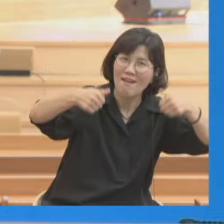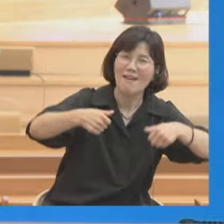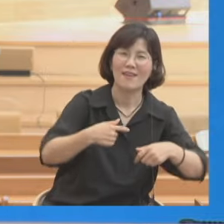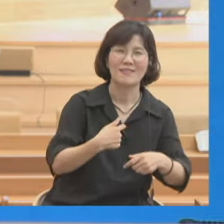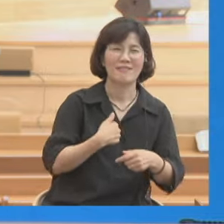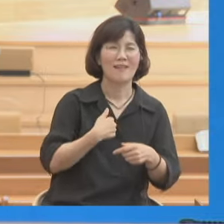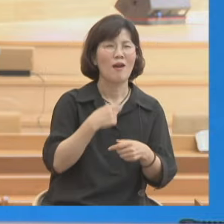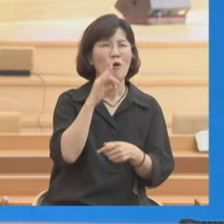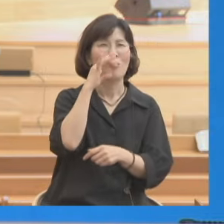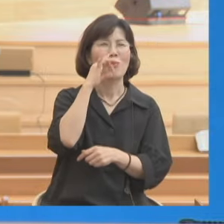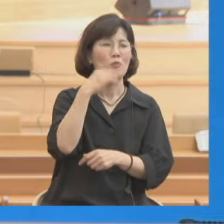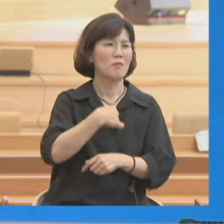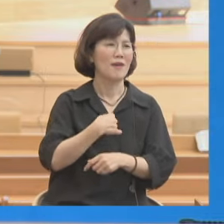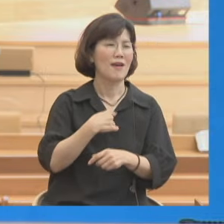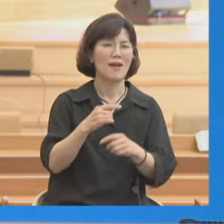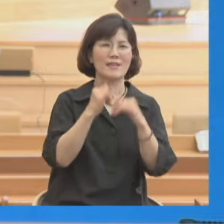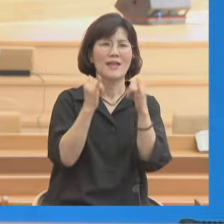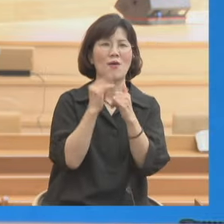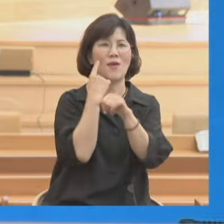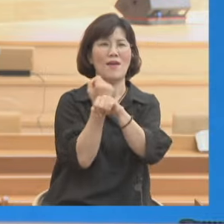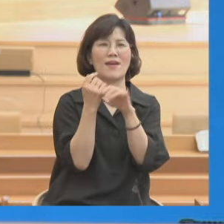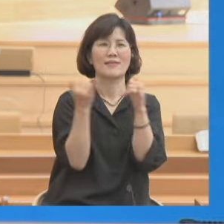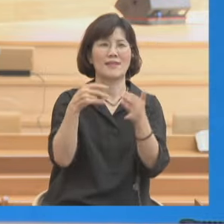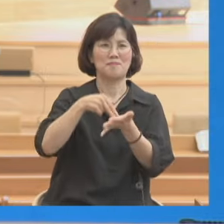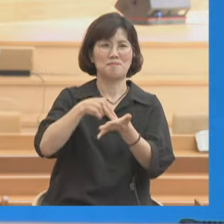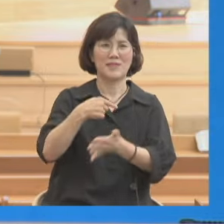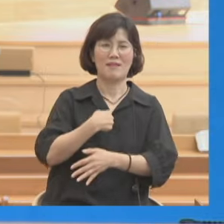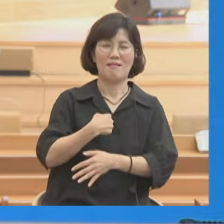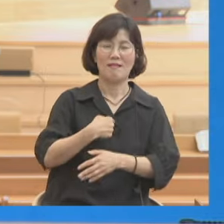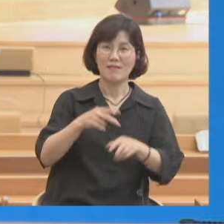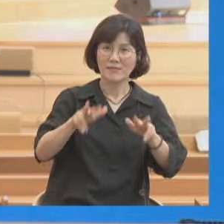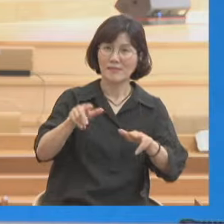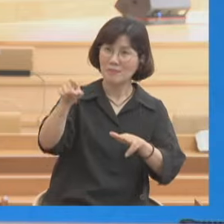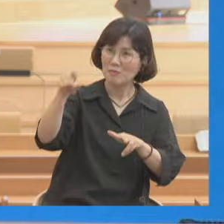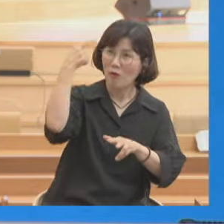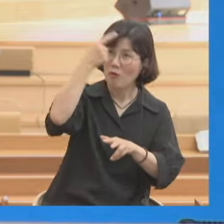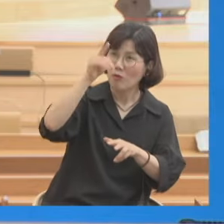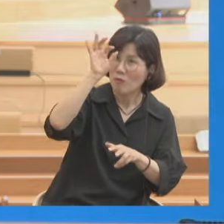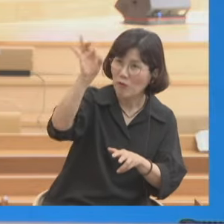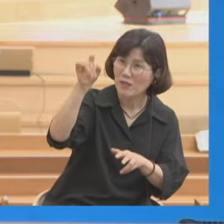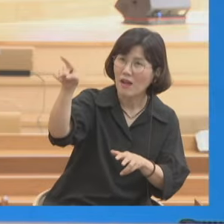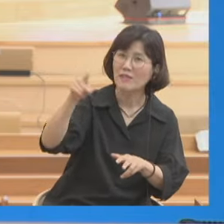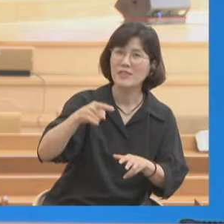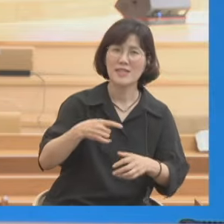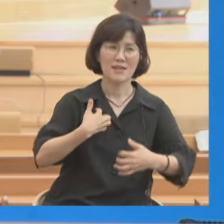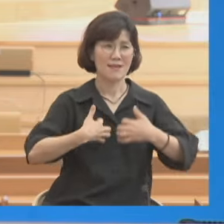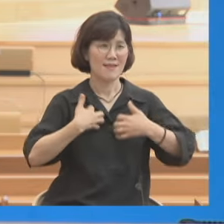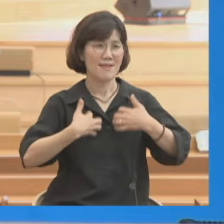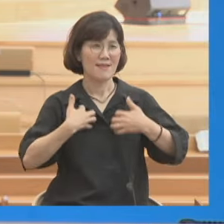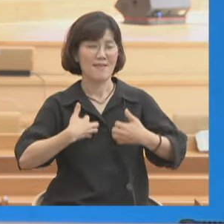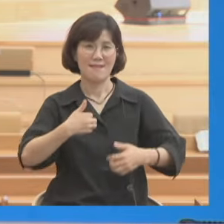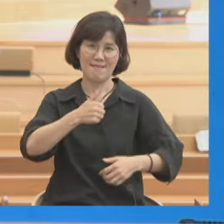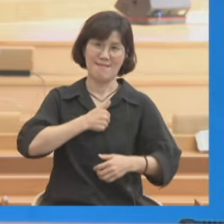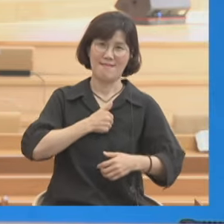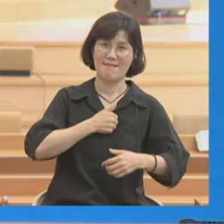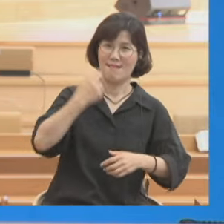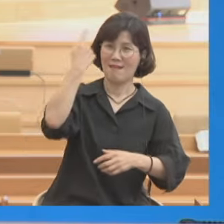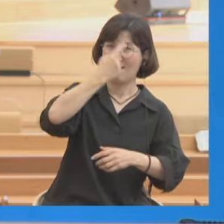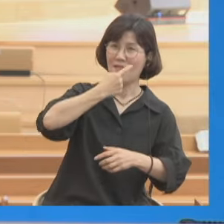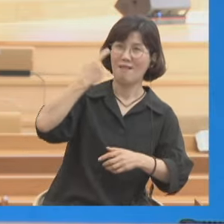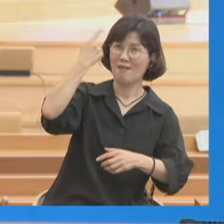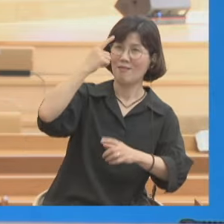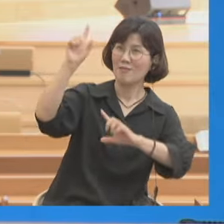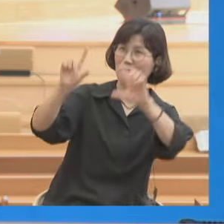사회학자니까 뭐가 궁금해졌냐면 지금 기쁨과 자부심으로 가득 차있는 저